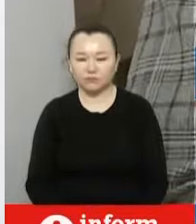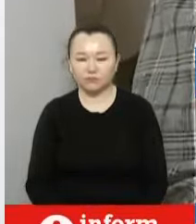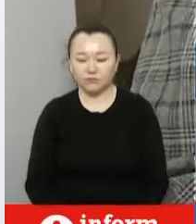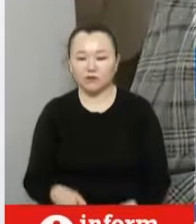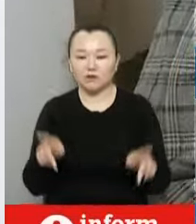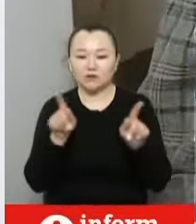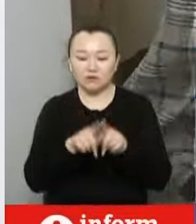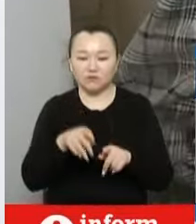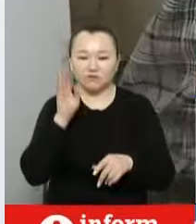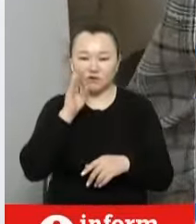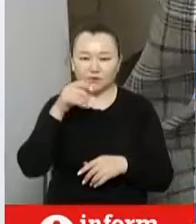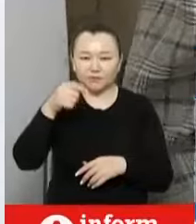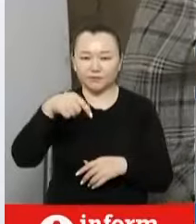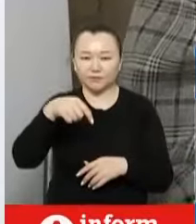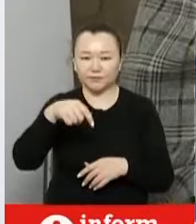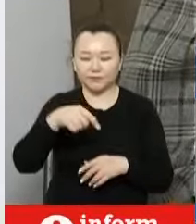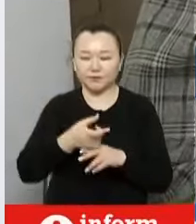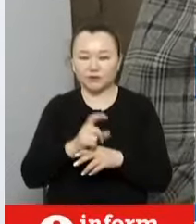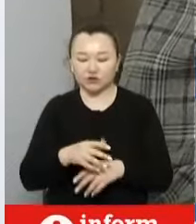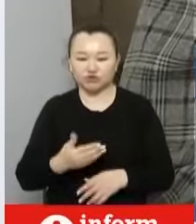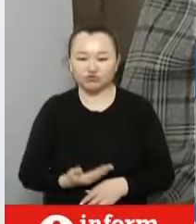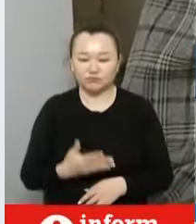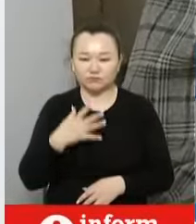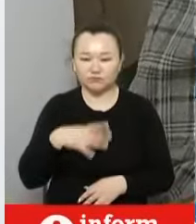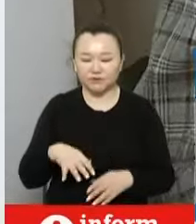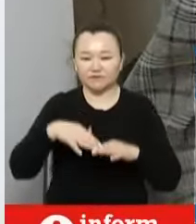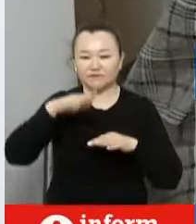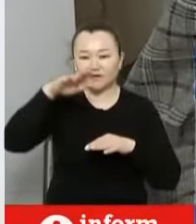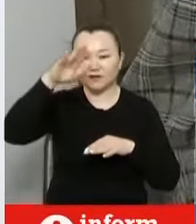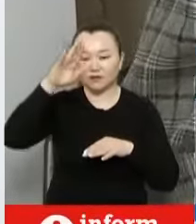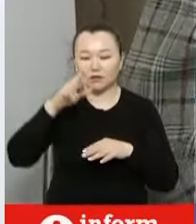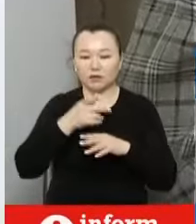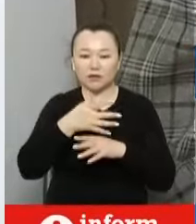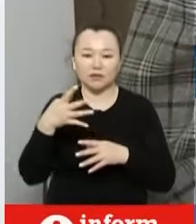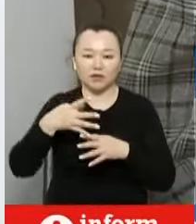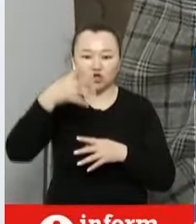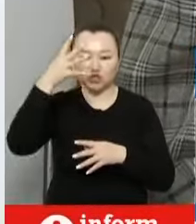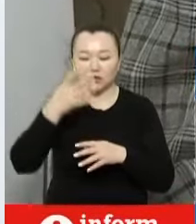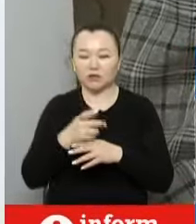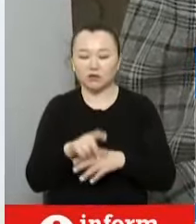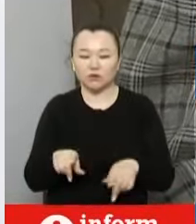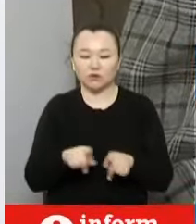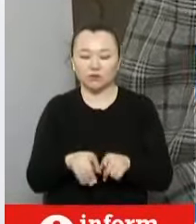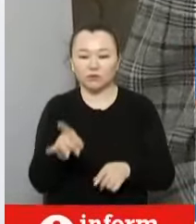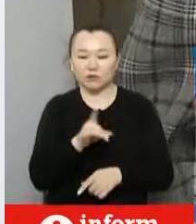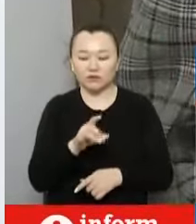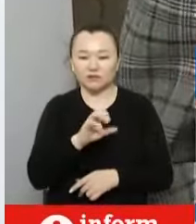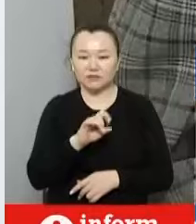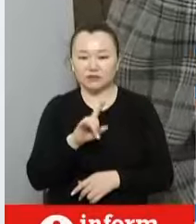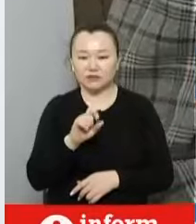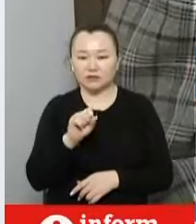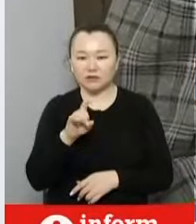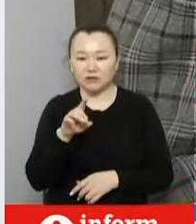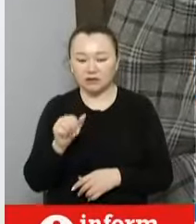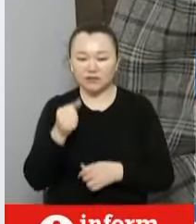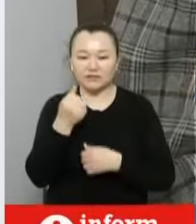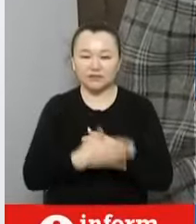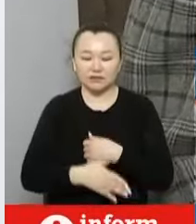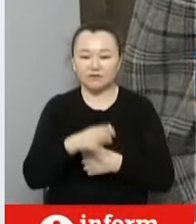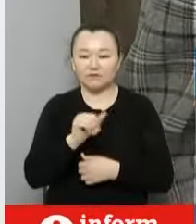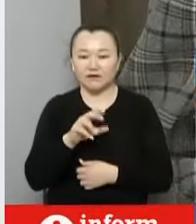Вот с таким напором воды вынуждены жить владельцы квартир на верхних этажах. Такая ситуация наблюдается в микрорайонах Сарыарка, Центральный и